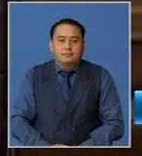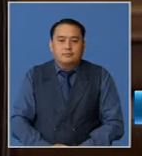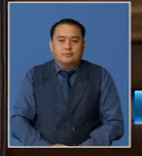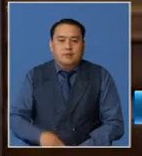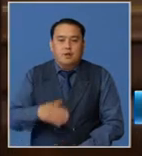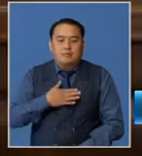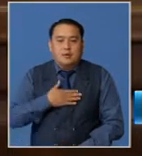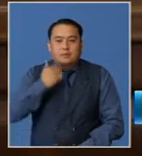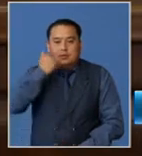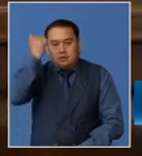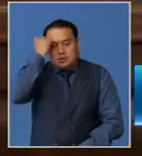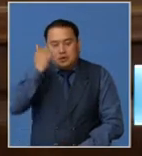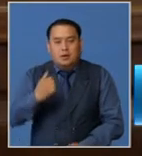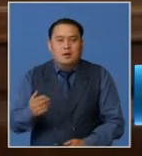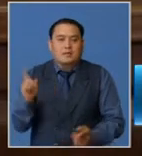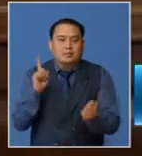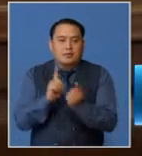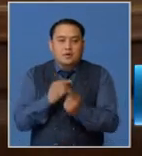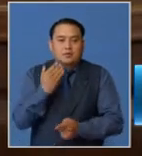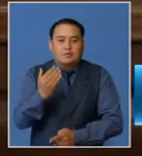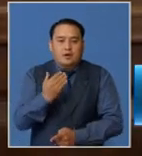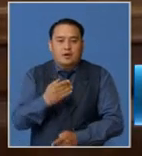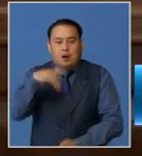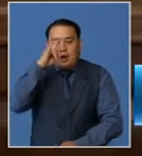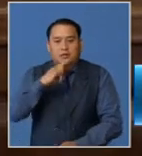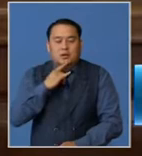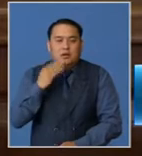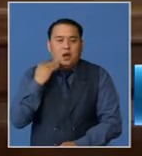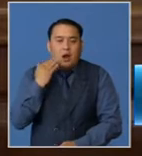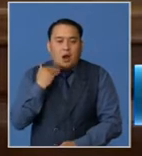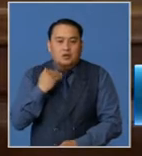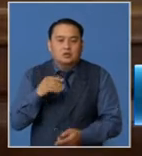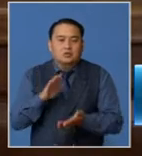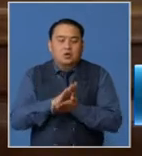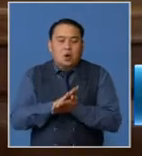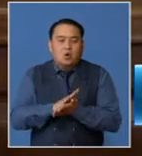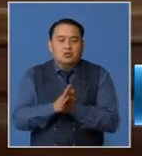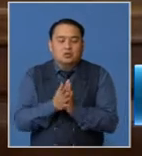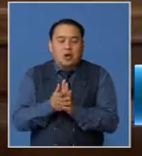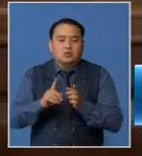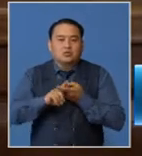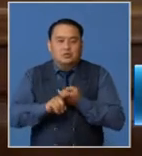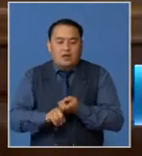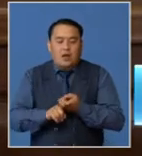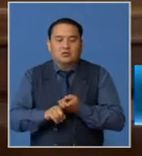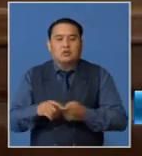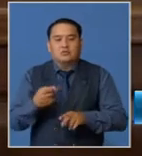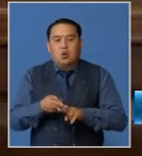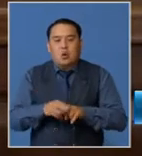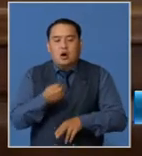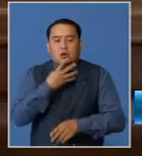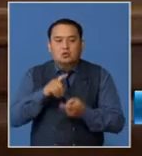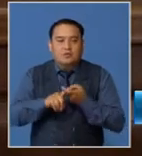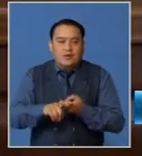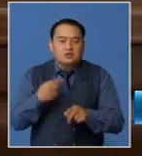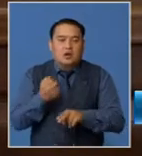Мы очень благодарны за теплый прием с вашей стороны. Мы, казахи и татары, имеем очень тесную культурно-историческую связь. И хорошо, что эта связь с